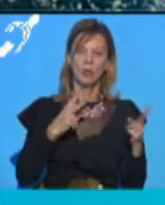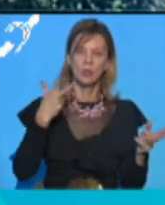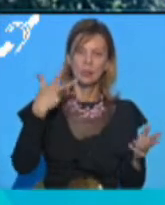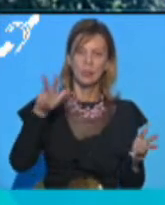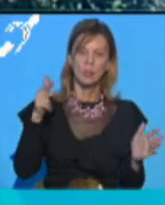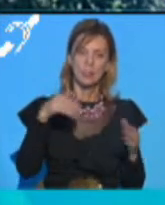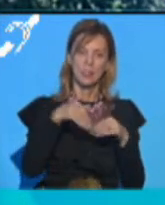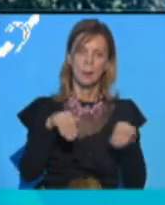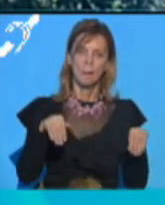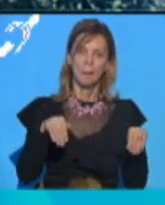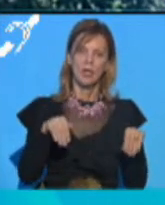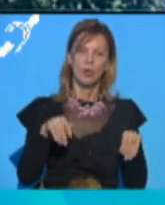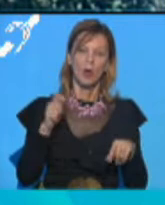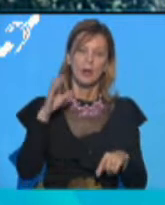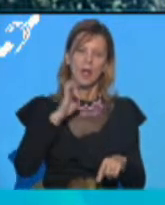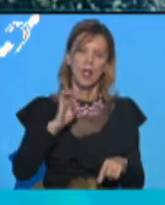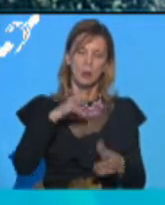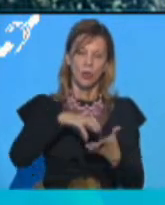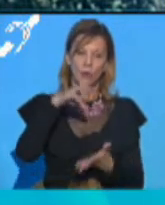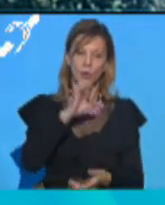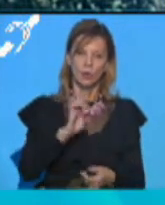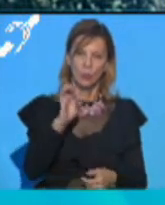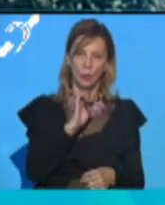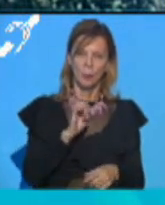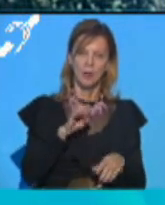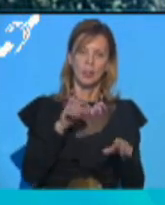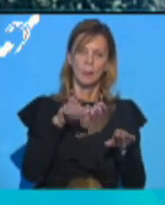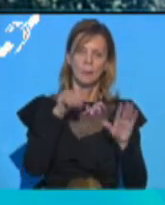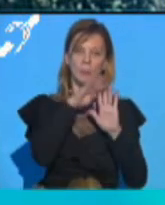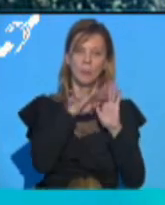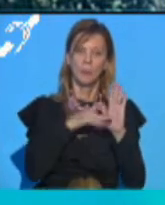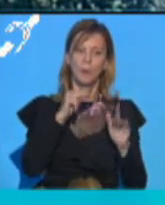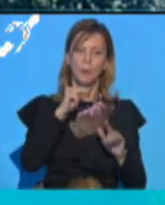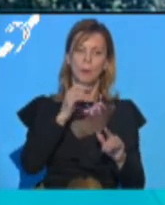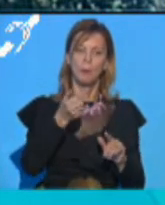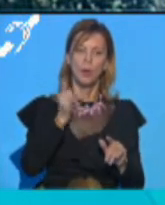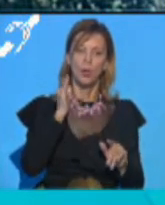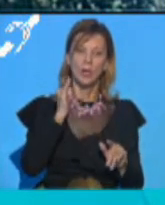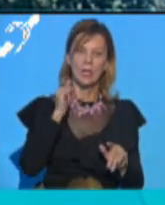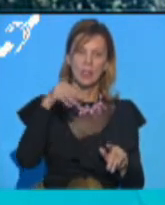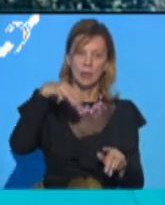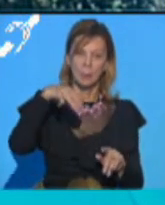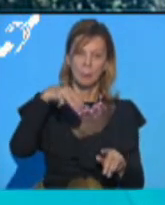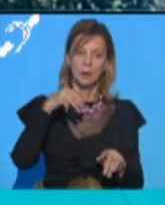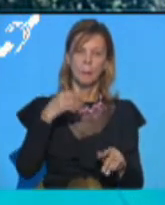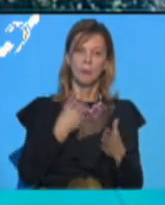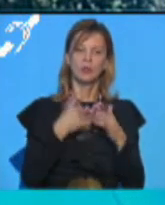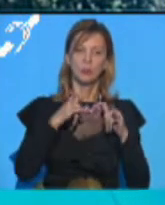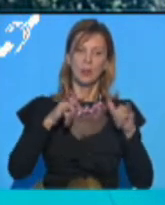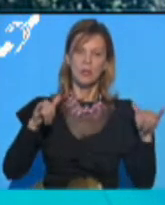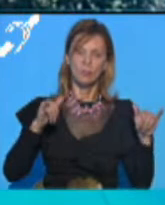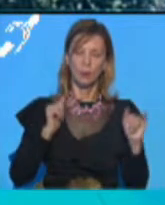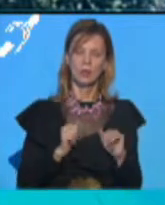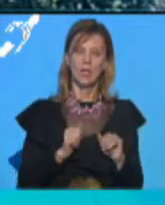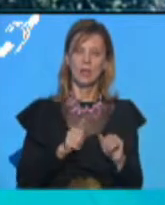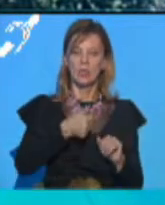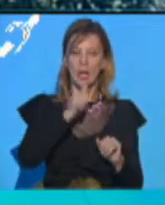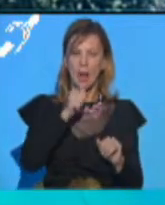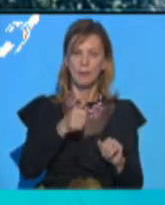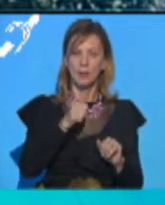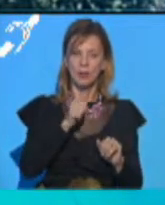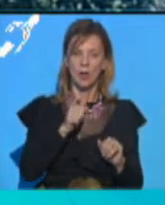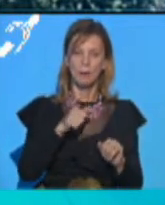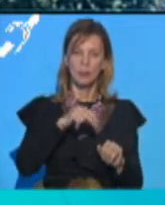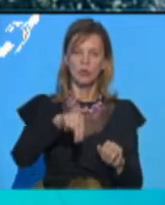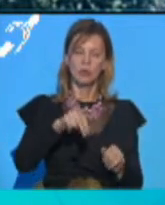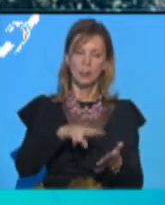de milioane de euro. Fondurile europene au fost accesate prin programul operațional Infrastructura Mare pentru dezvoltarea infrastructurii de apă și apă